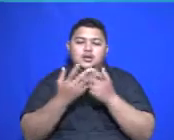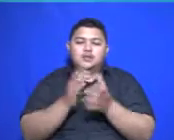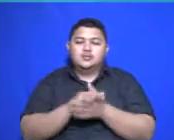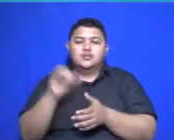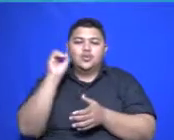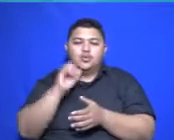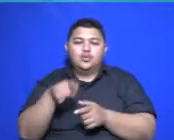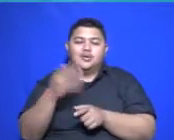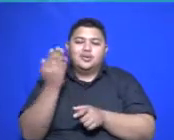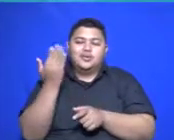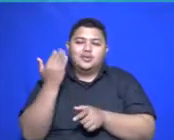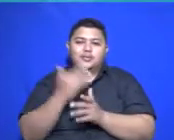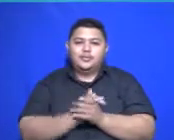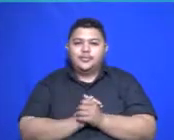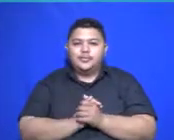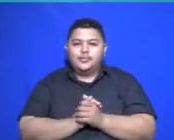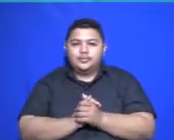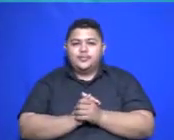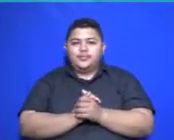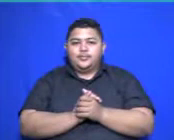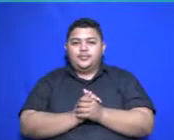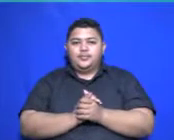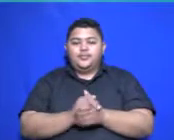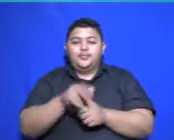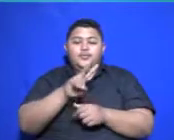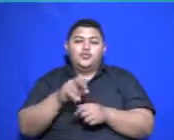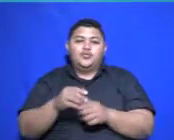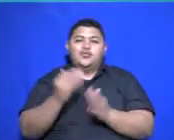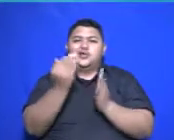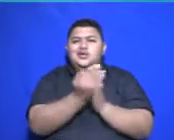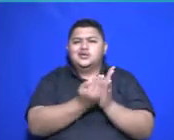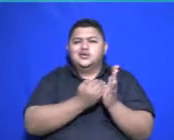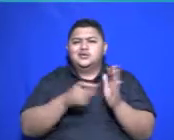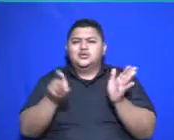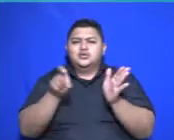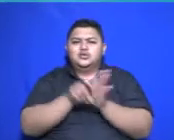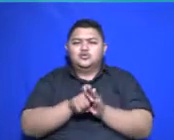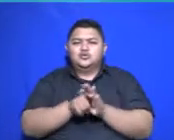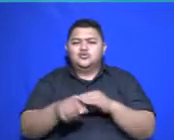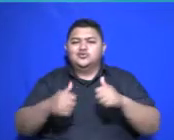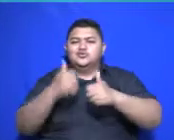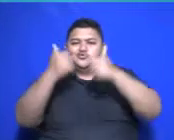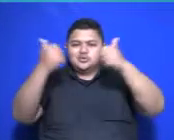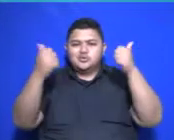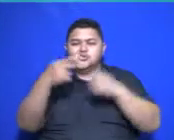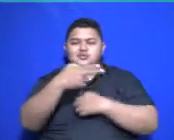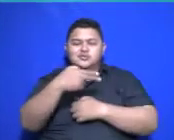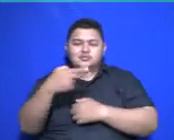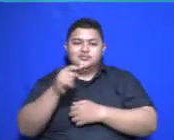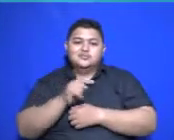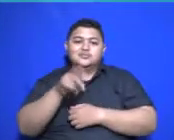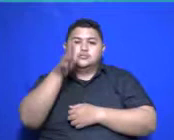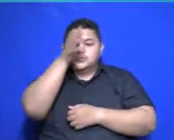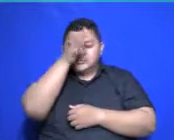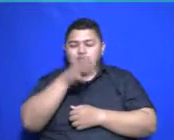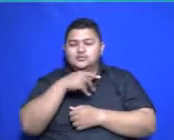Oktober yang lalu. Dua perhelatan ini adalah dua dari contoh sukses bersejarah Indonesia dan manusia